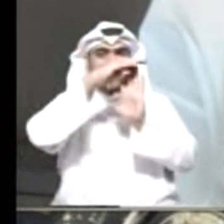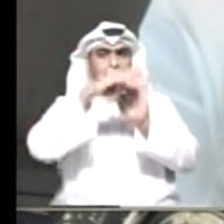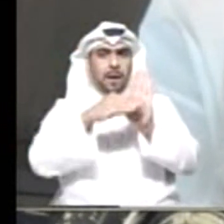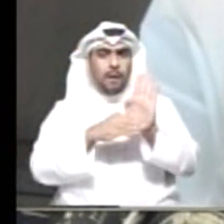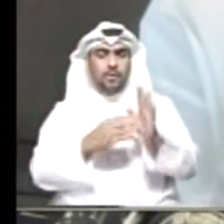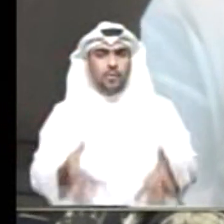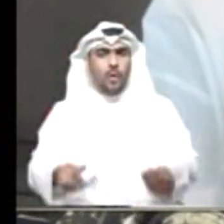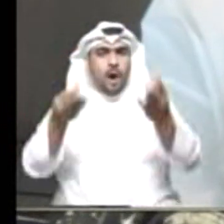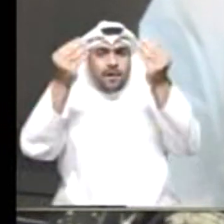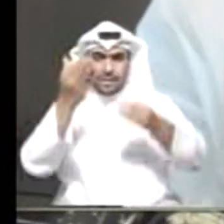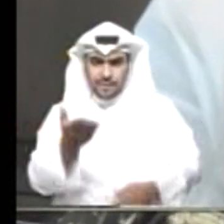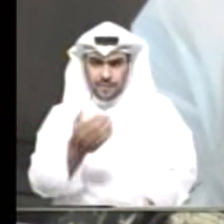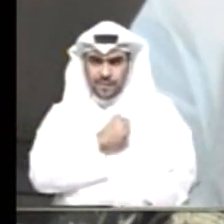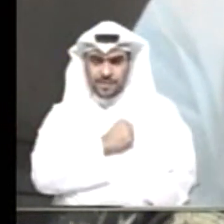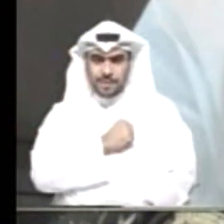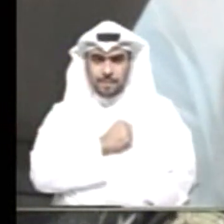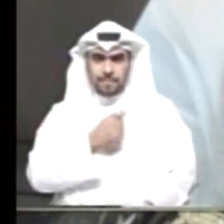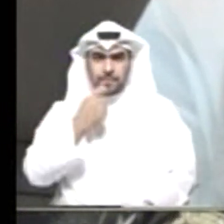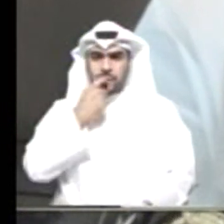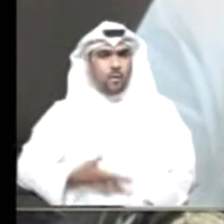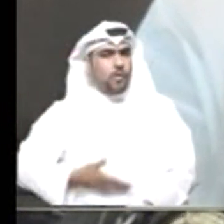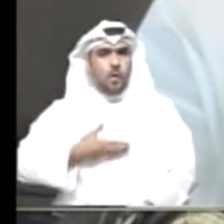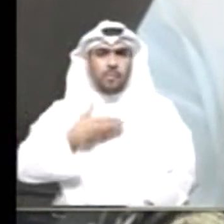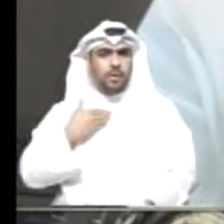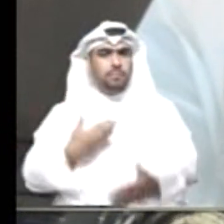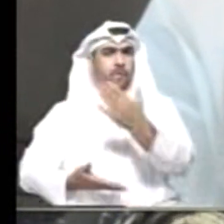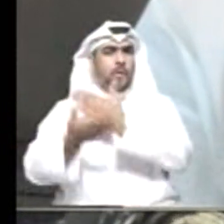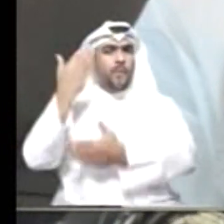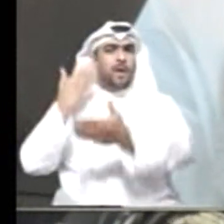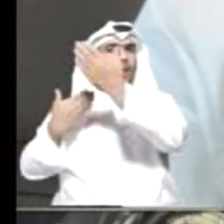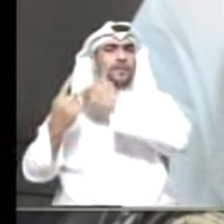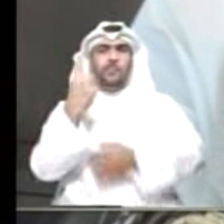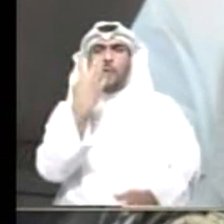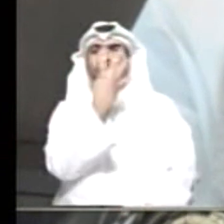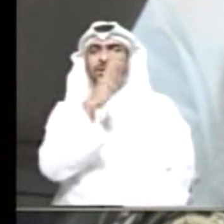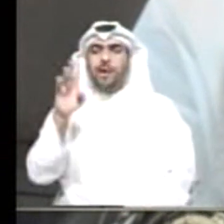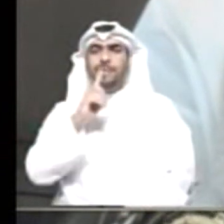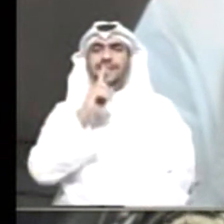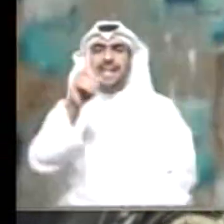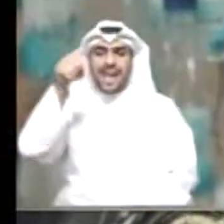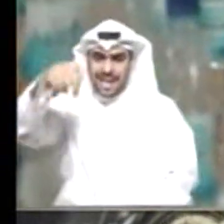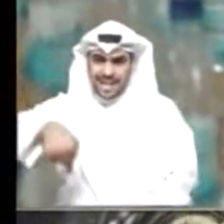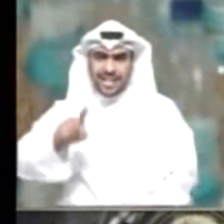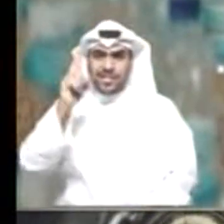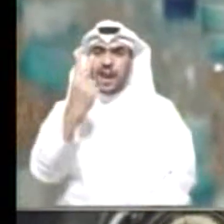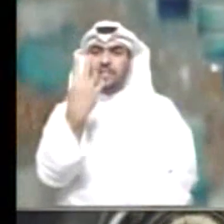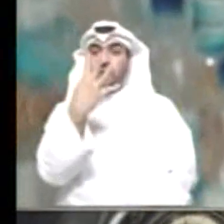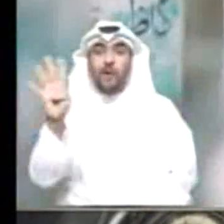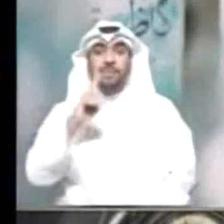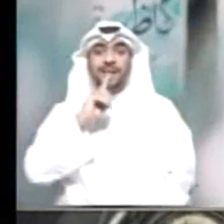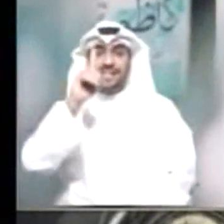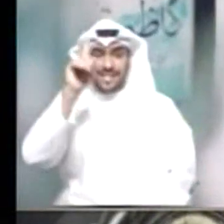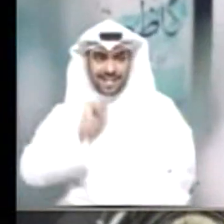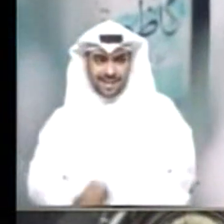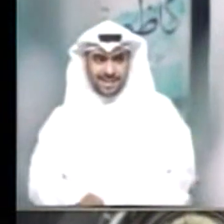تدريبية. طبعا عمر مر على هذه الدورات 41 سنة، وإحنا إن شاء الله بالسنة 42. لقد أثرت الدورة